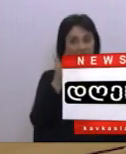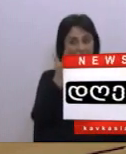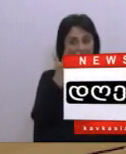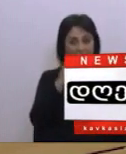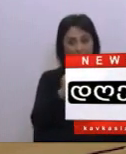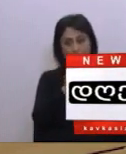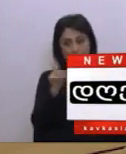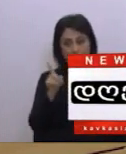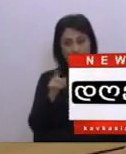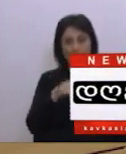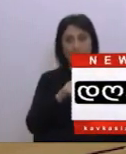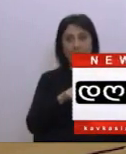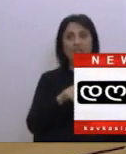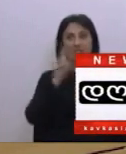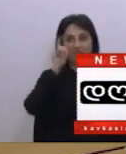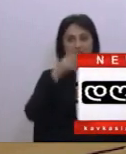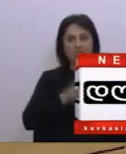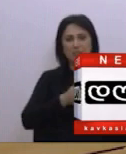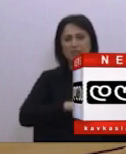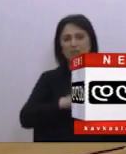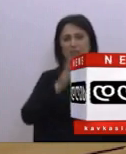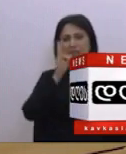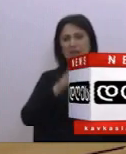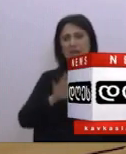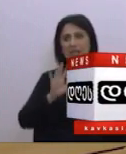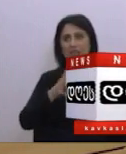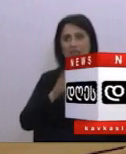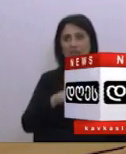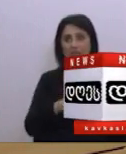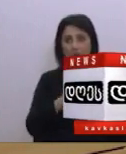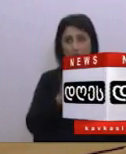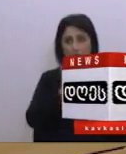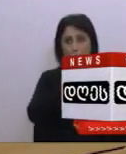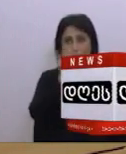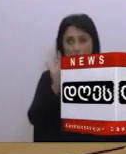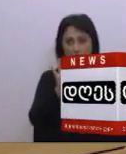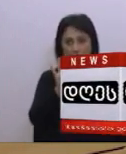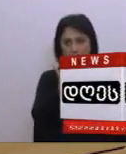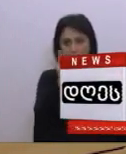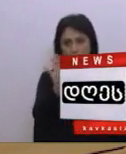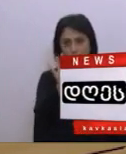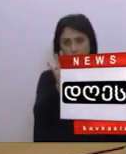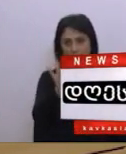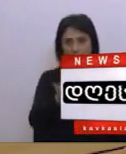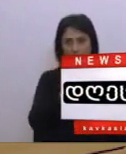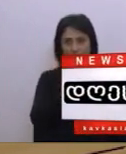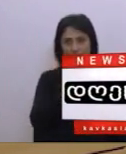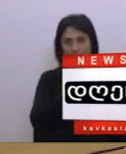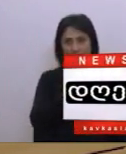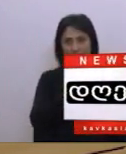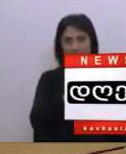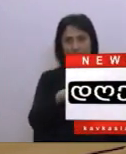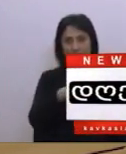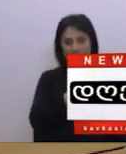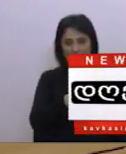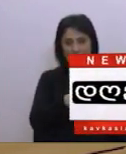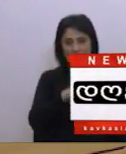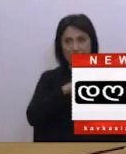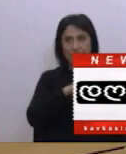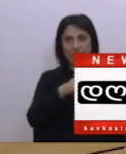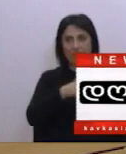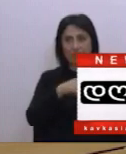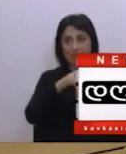თქვენ იცოდით რომ უმძიმესი ტრაგედია ხდებოდა. 4 საათი, 5 საათი, 6 საათი, 7 საათი,